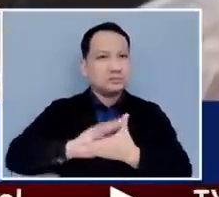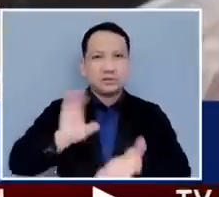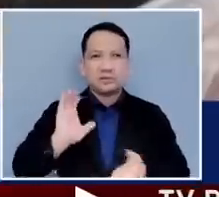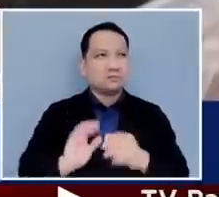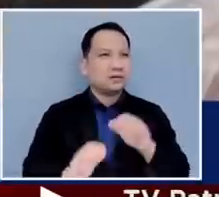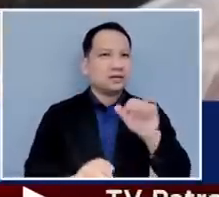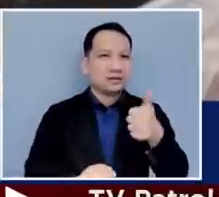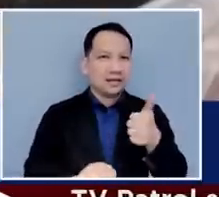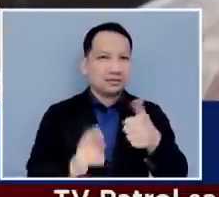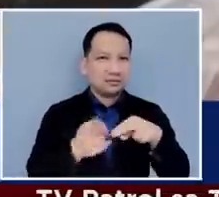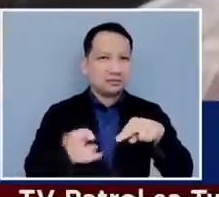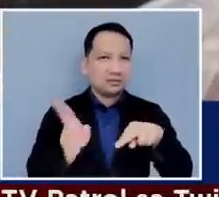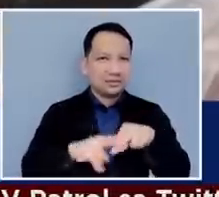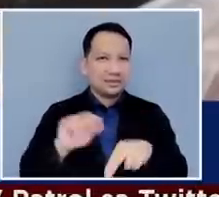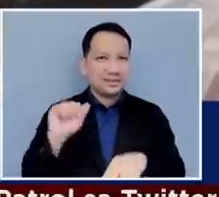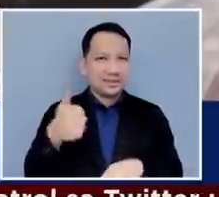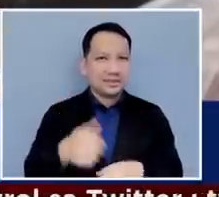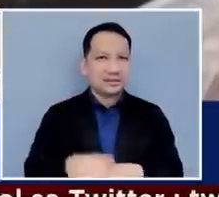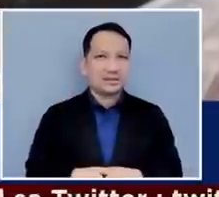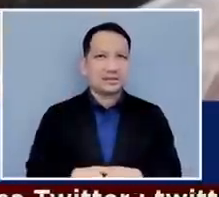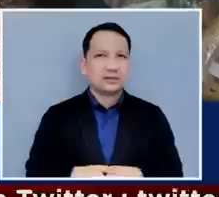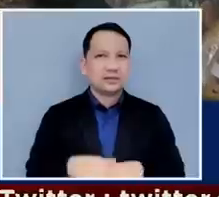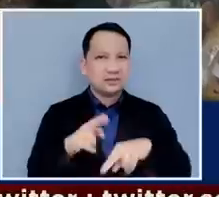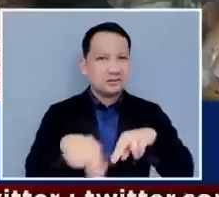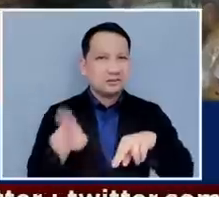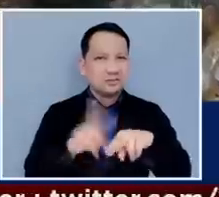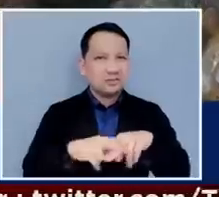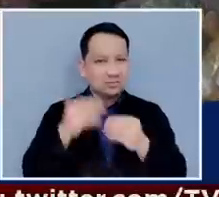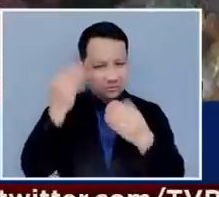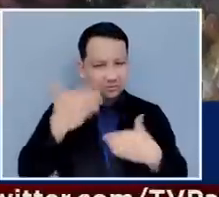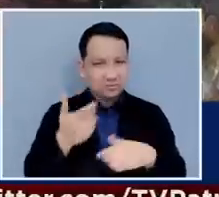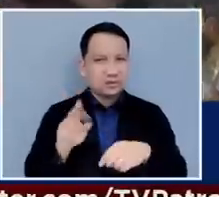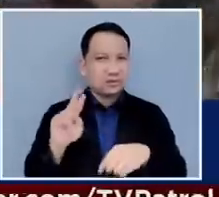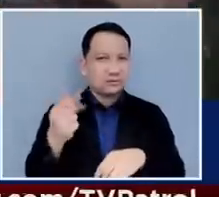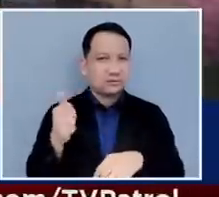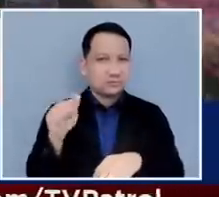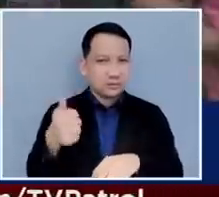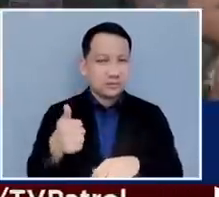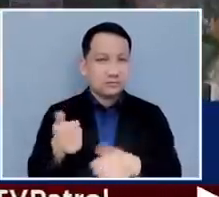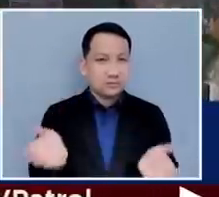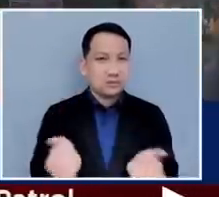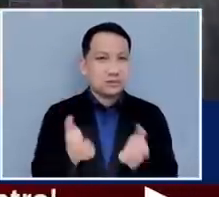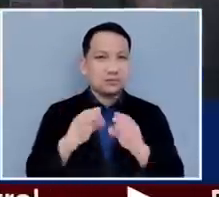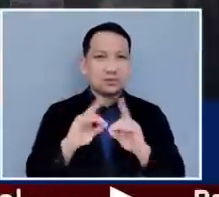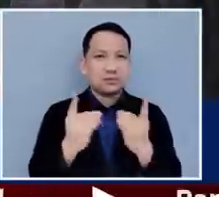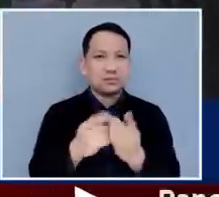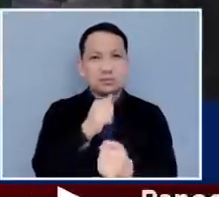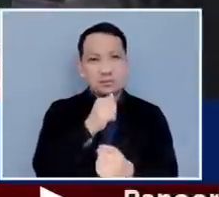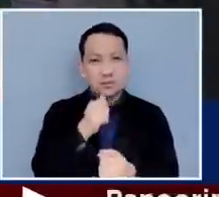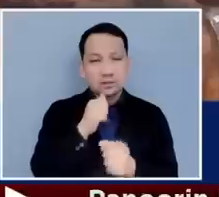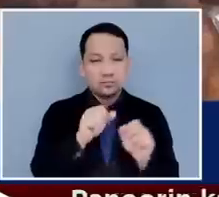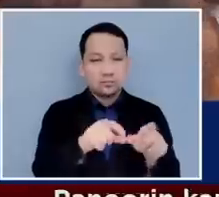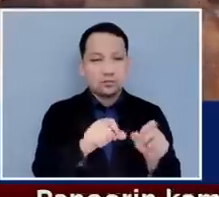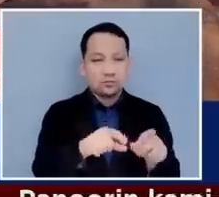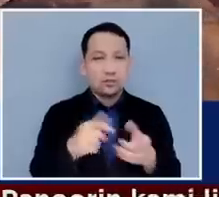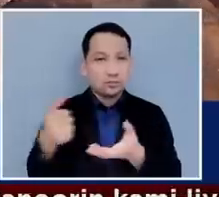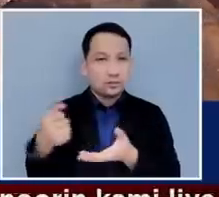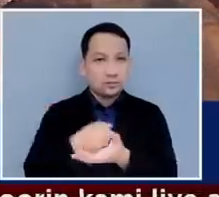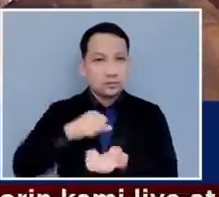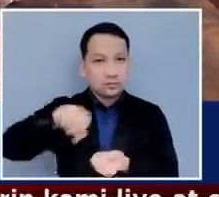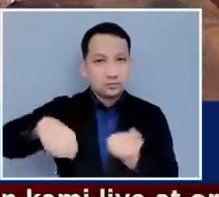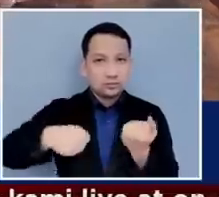piso. At tataas pa, may pasabi na. Hinikayat naman ng DA ang mga retailer na kumuha ng supply sa